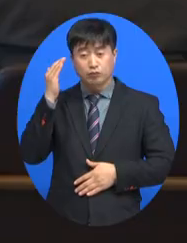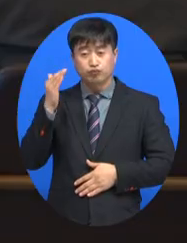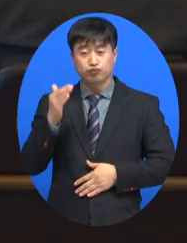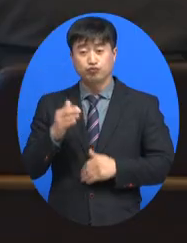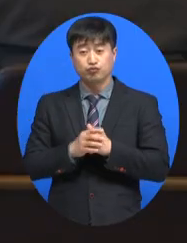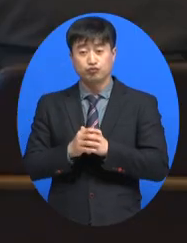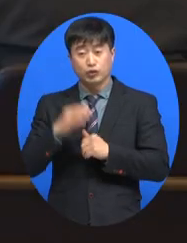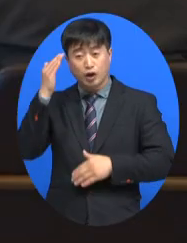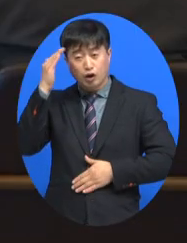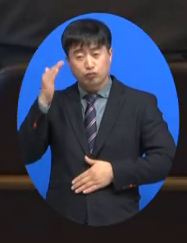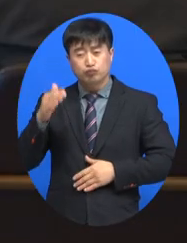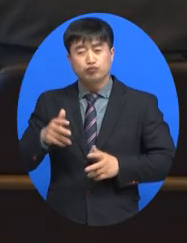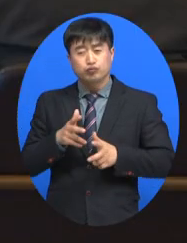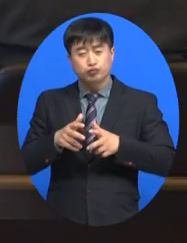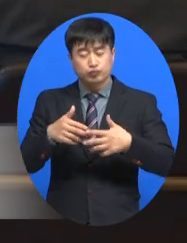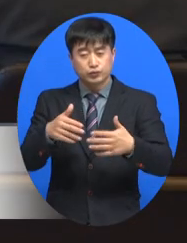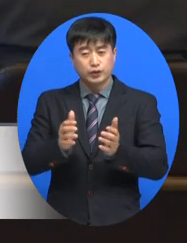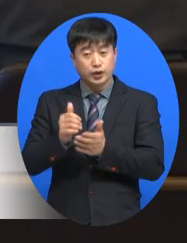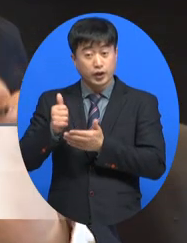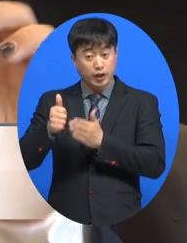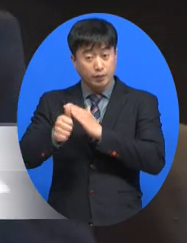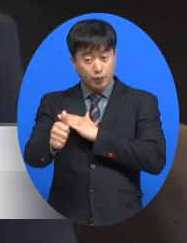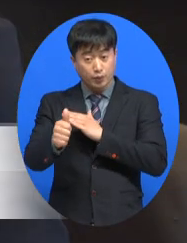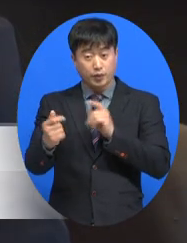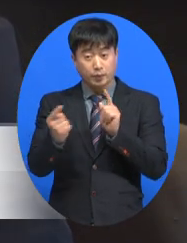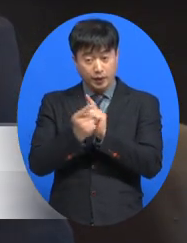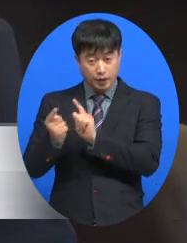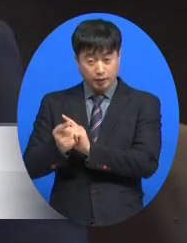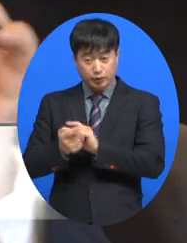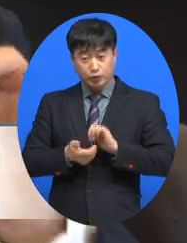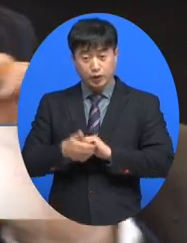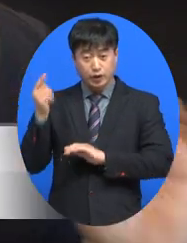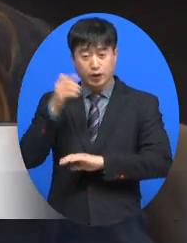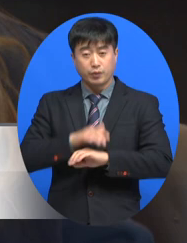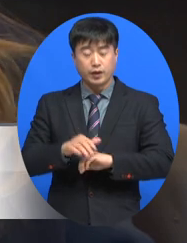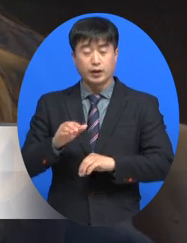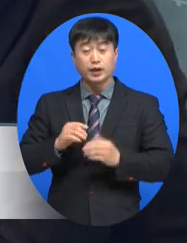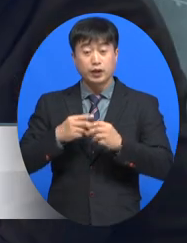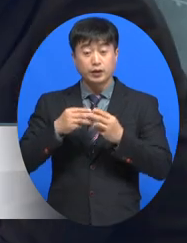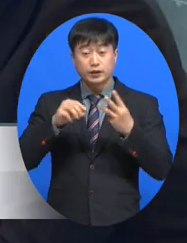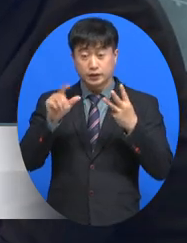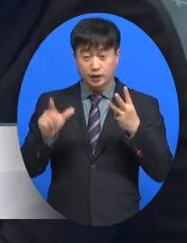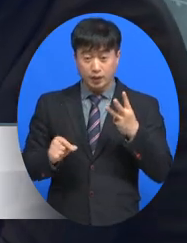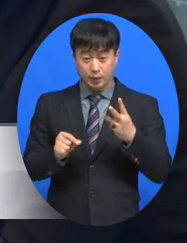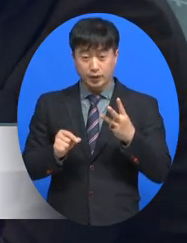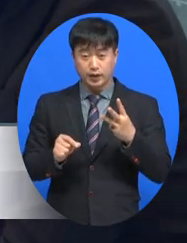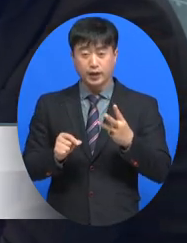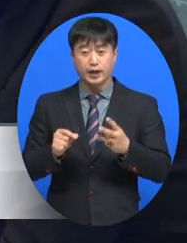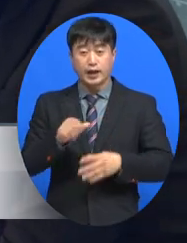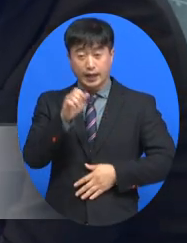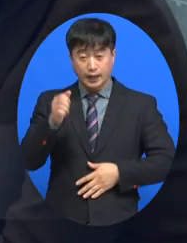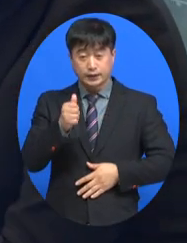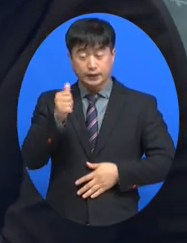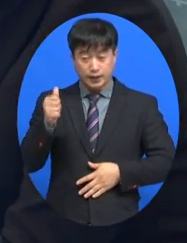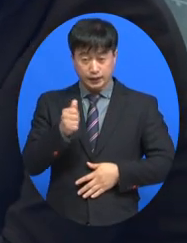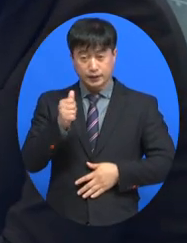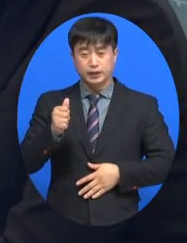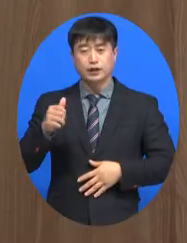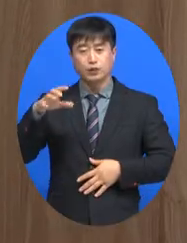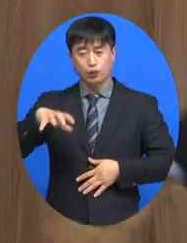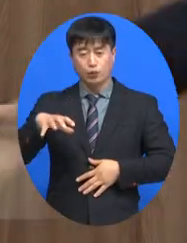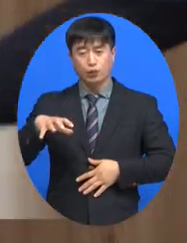만남을 정례화할 구상입니다. 내년 3월경엔 아시아 지역 주한 상공회의소와의 간담회 계획을 잡고